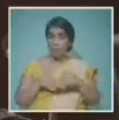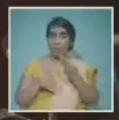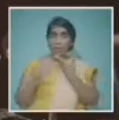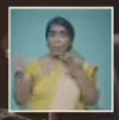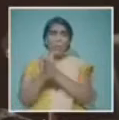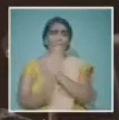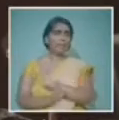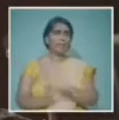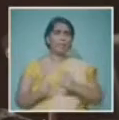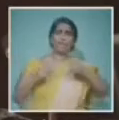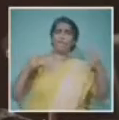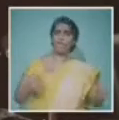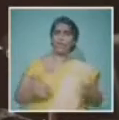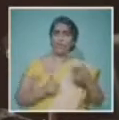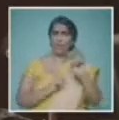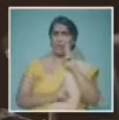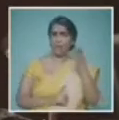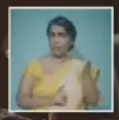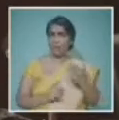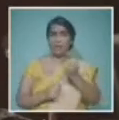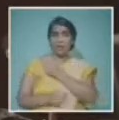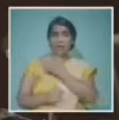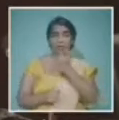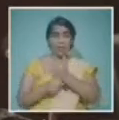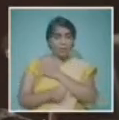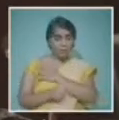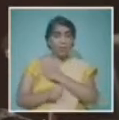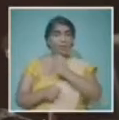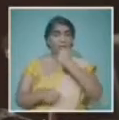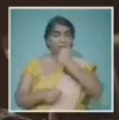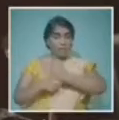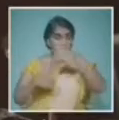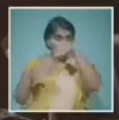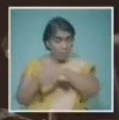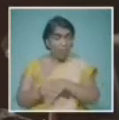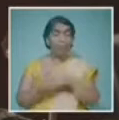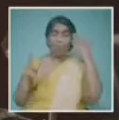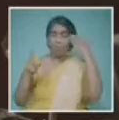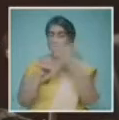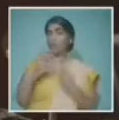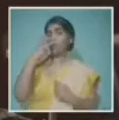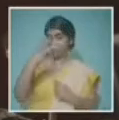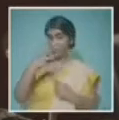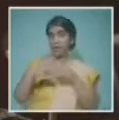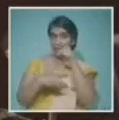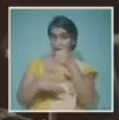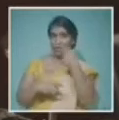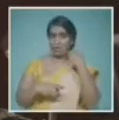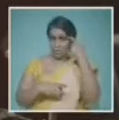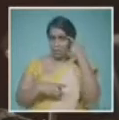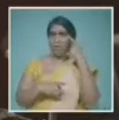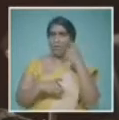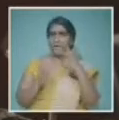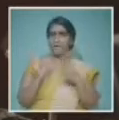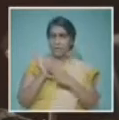නෙවෙයි. ඊට ප්‍රතිපක්ෂව හිටපු කෙනෙක්. ගෝඨාභය ජනාධිපතිවරයා ජනවරම ලබා ගැනීමේදී කරුණු තුනක් පෙන්වා දුන්නා. එක, ඔබතුමත් මට මතකයි විජයසහ